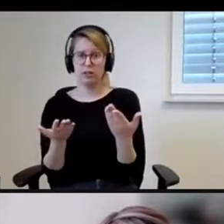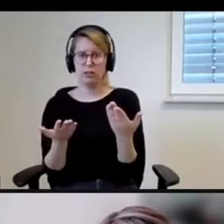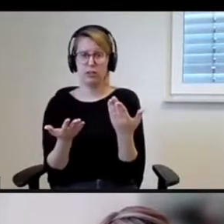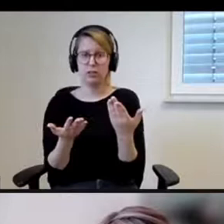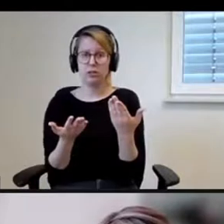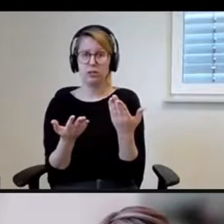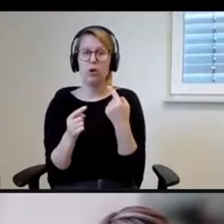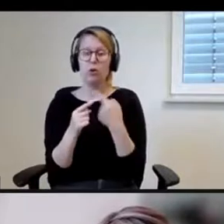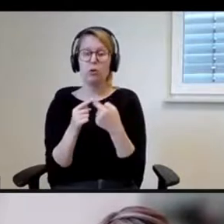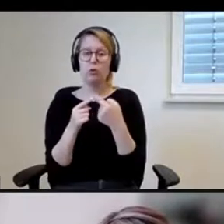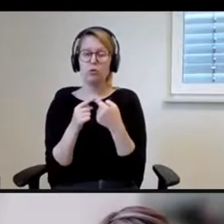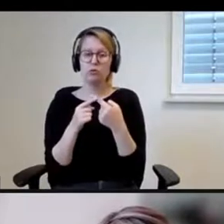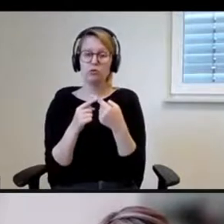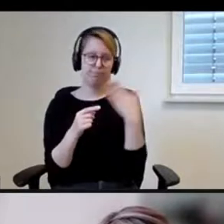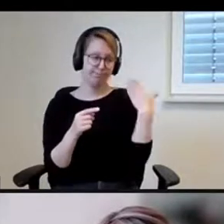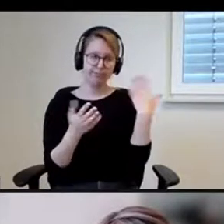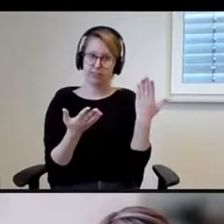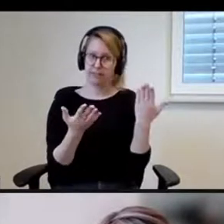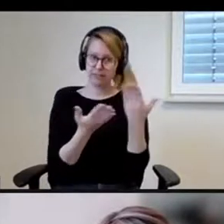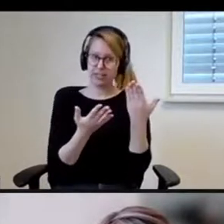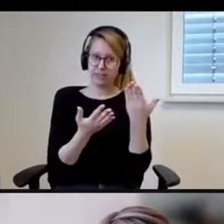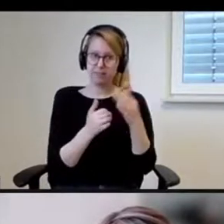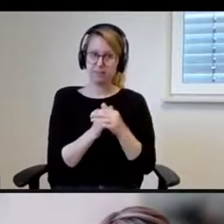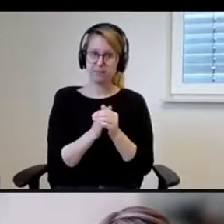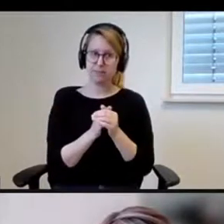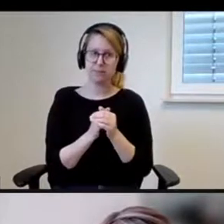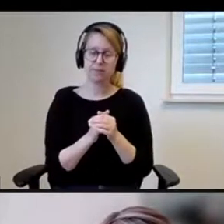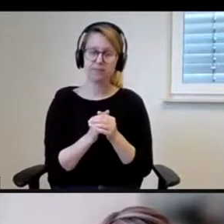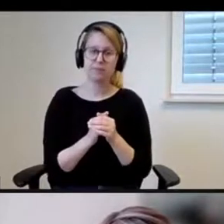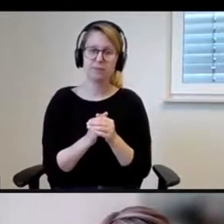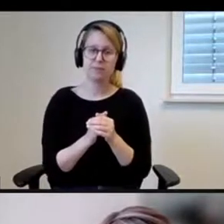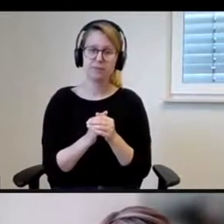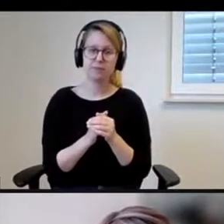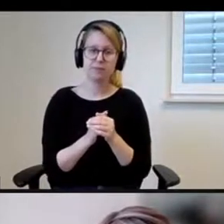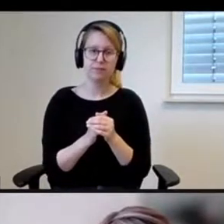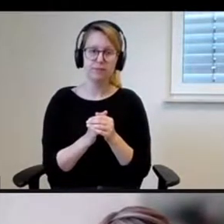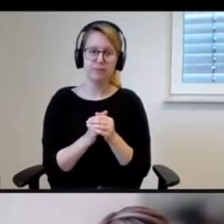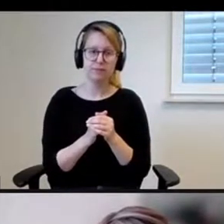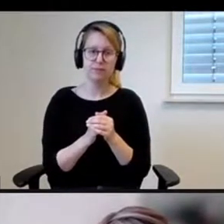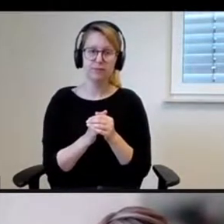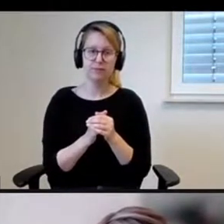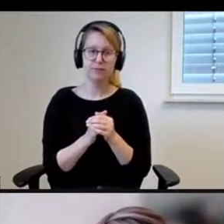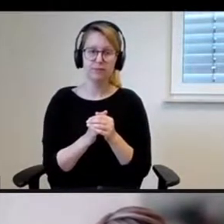auf der anderen Seite aber auch bringen wir eine Thematik, auf die wir